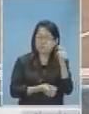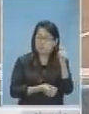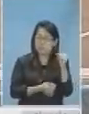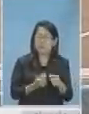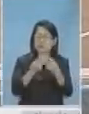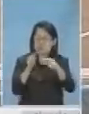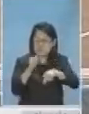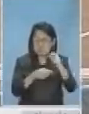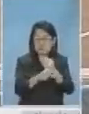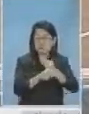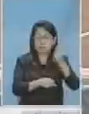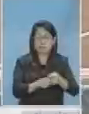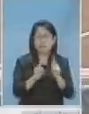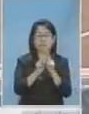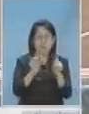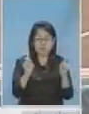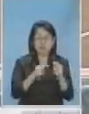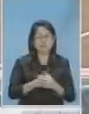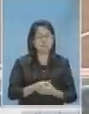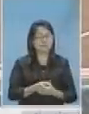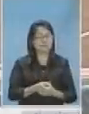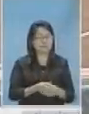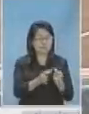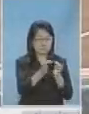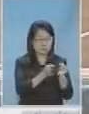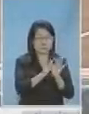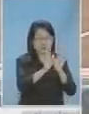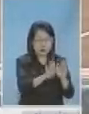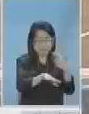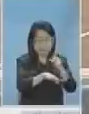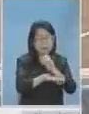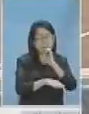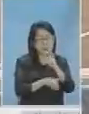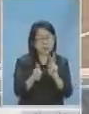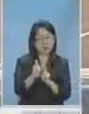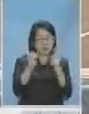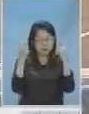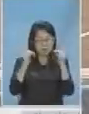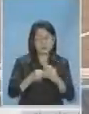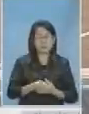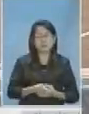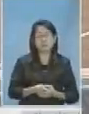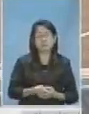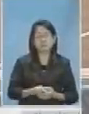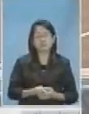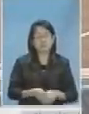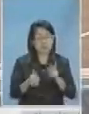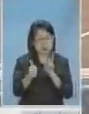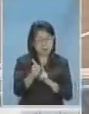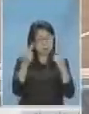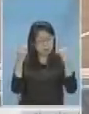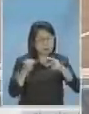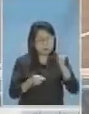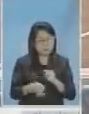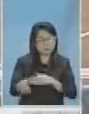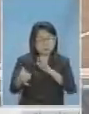งไม่ได้เป็นแบบนั้นครับท่านประธานครับตรงนี้ขออนุญาตเรียนท่านประธานผ่านไปยังท่านรองนายกเลยนะครับในฐานะรองนายกรัฐมนตรีนะครับท่านต้องกำกับรัฐมนตรีของท่